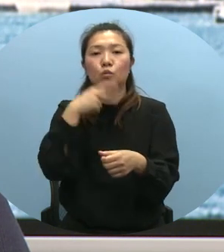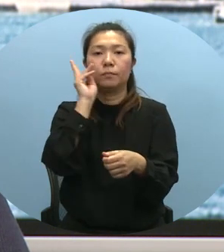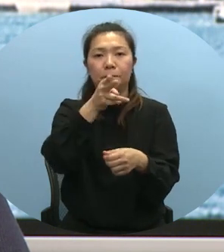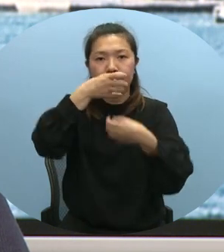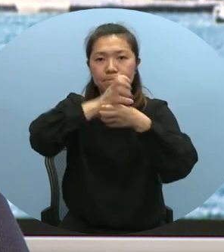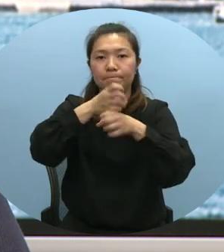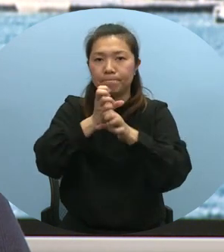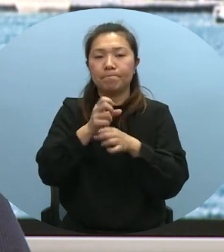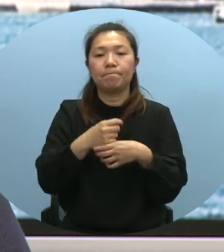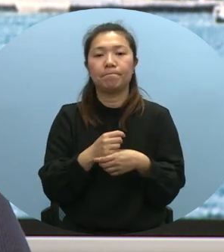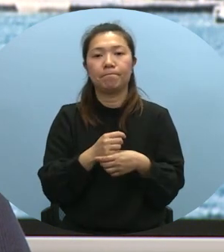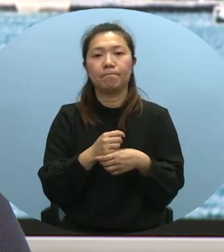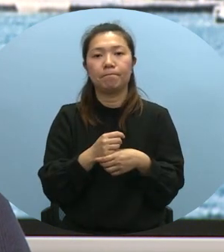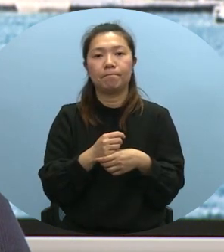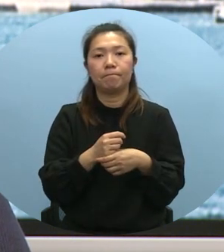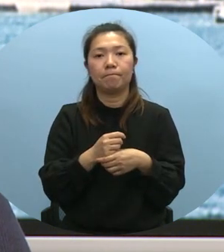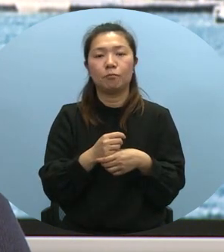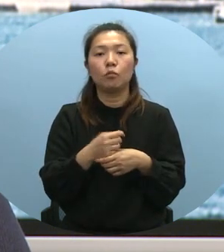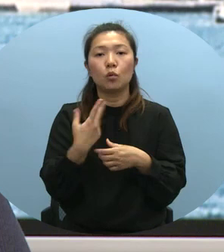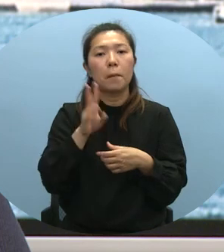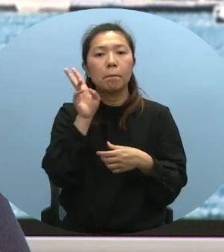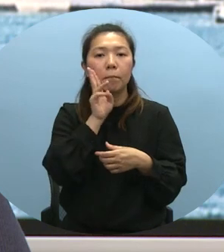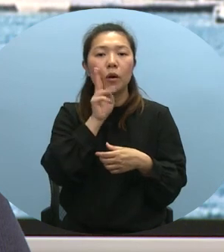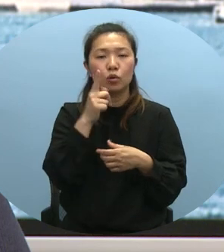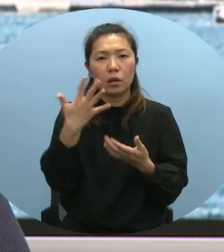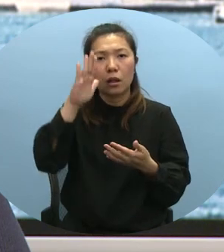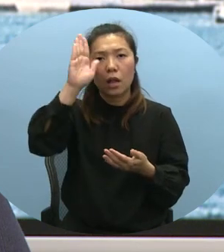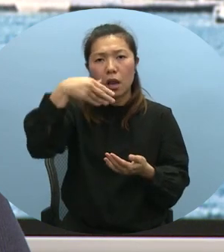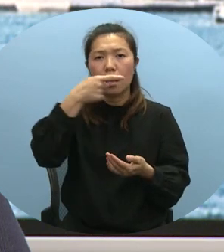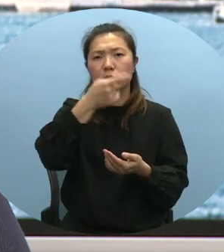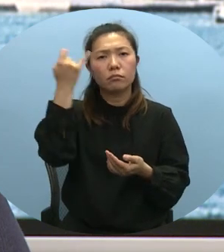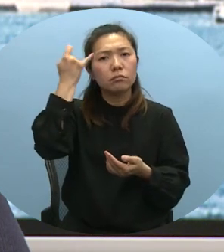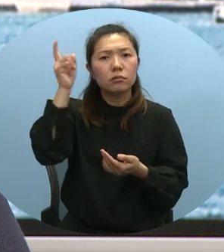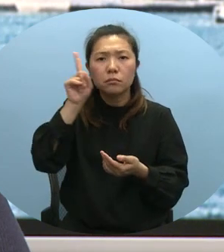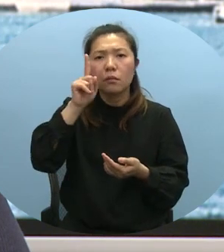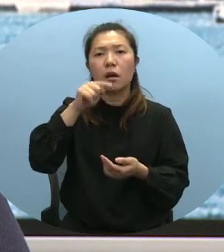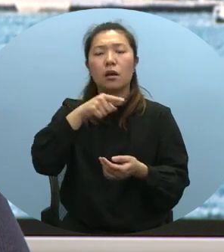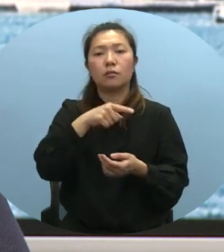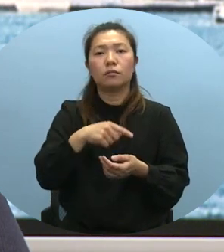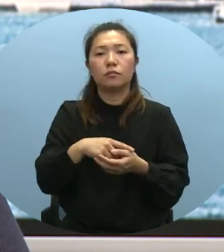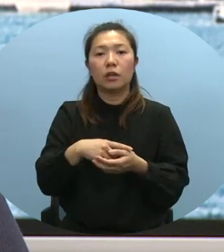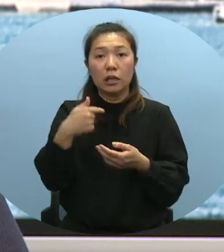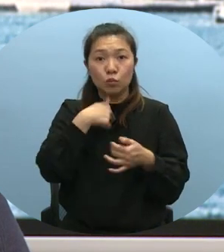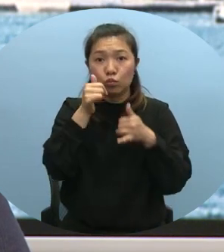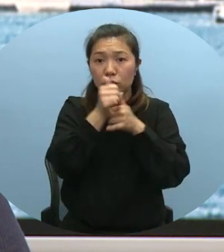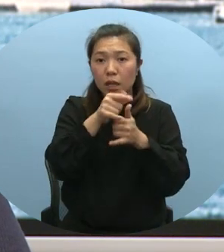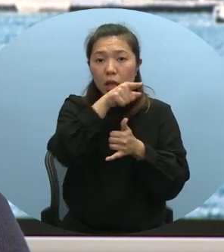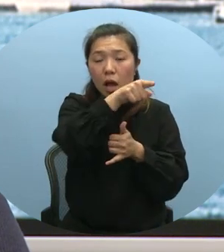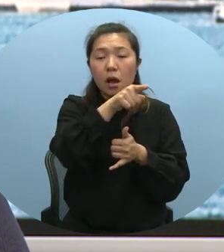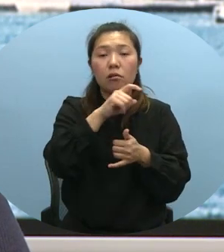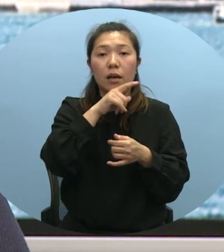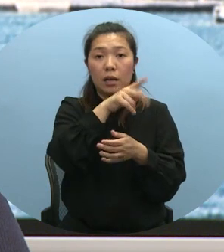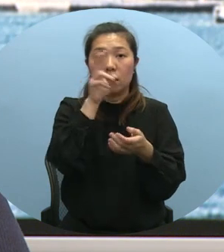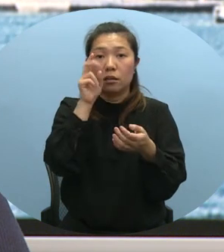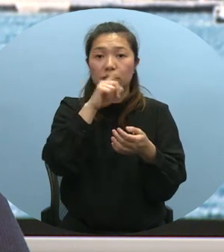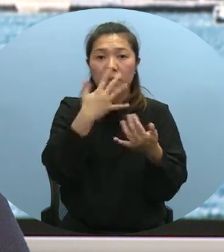檢測啦。如果是一些本地找不到源頭的個案，我們追蹤回